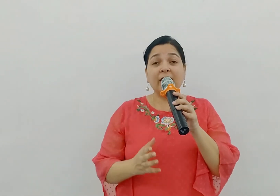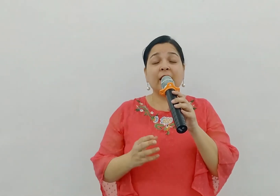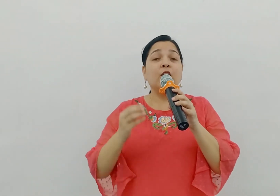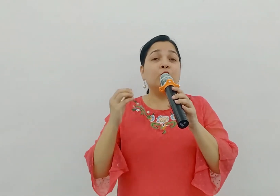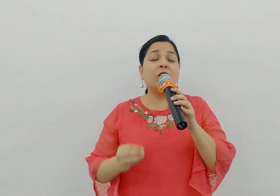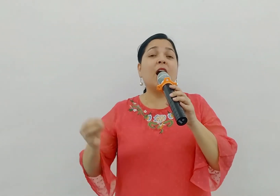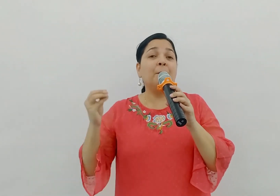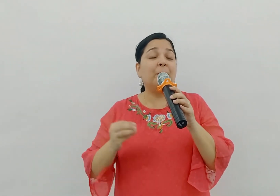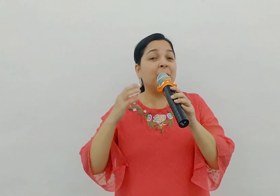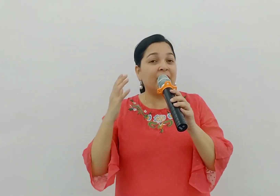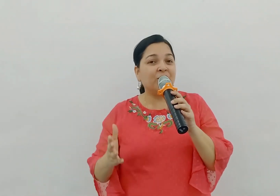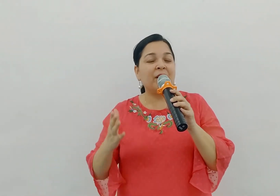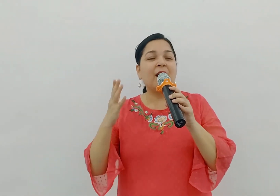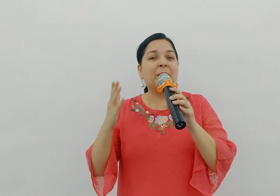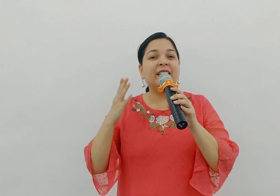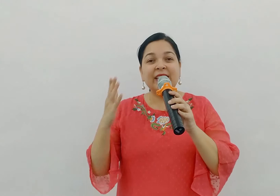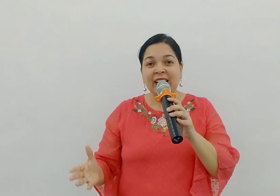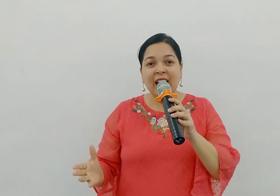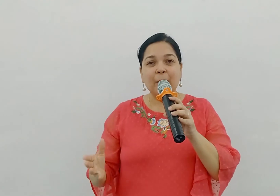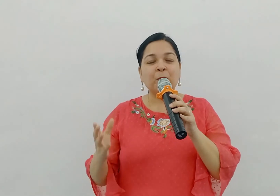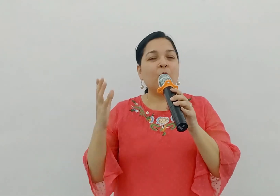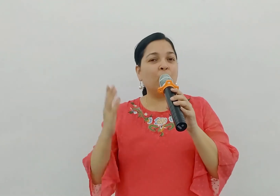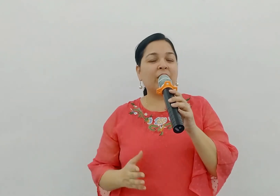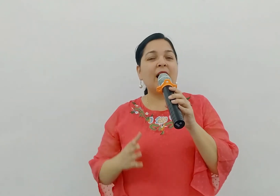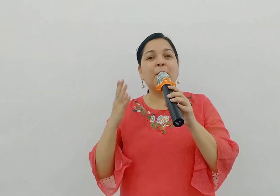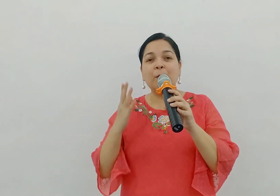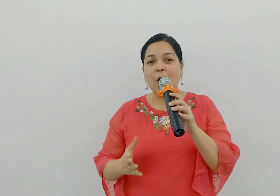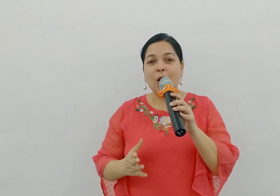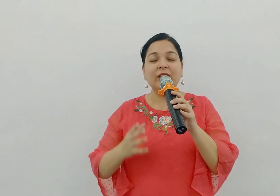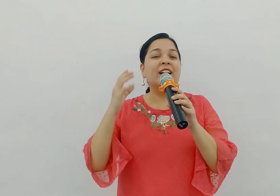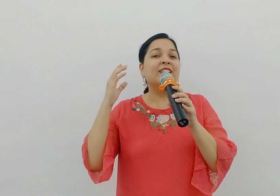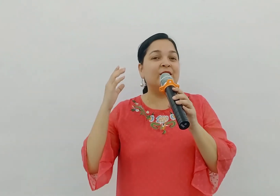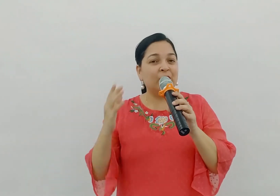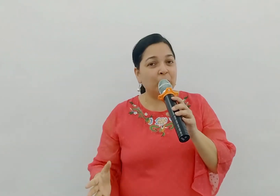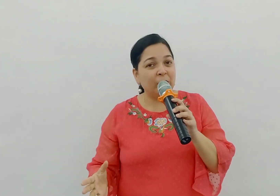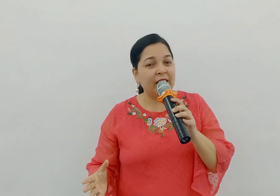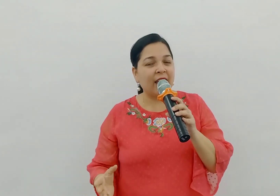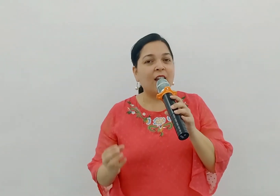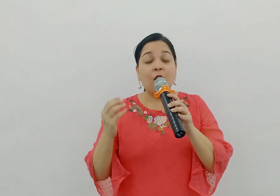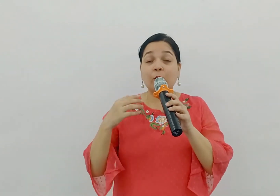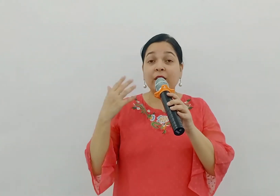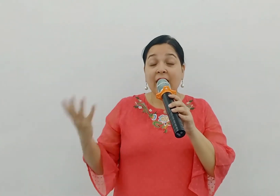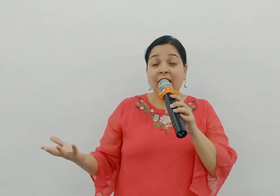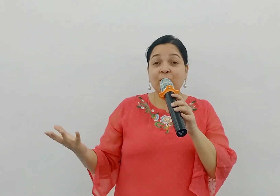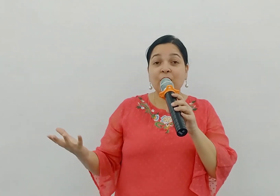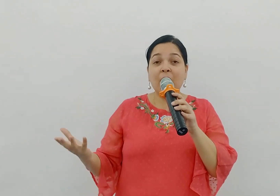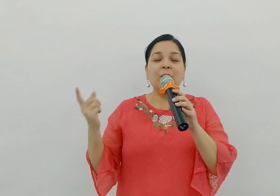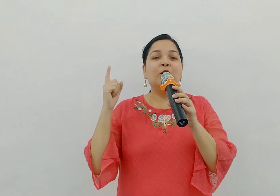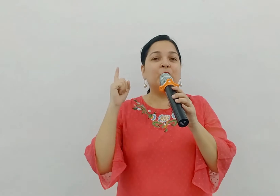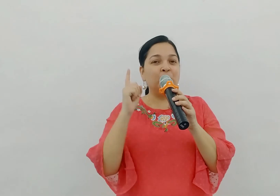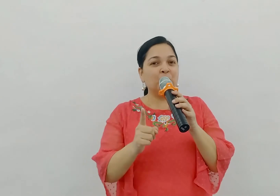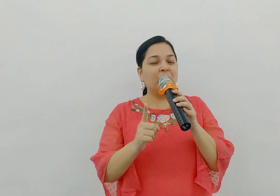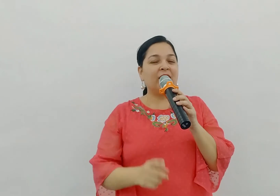तो याद रखिए, जो काम परमेश्वर ने हमें दिया है वो क्या है? बहुत जरूरी है। और वो क्या है? वो